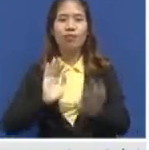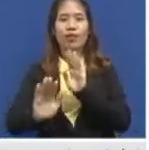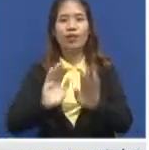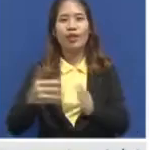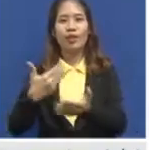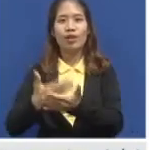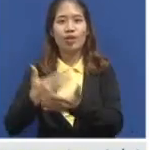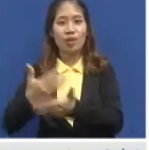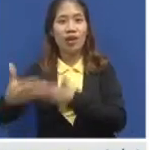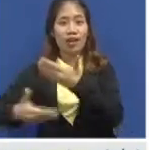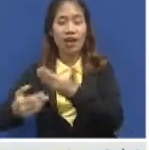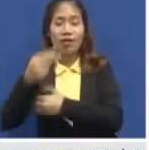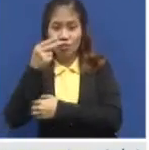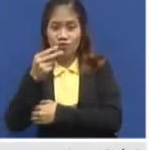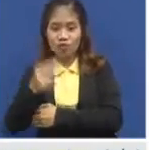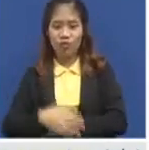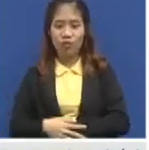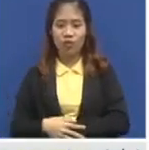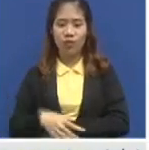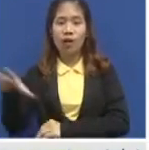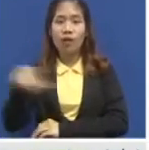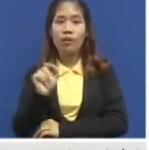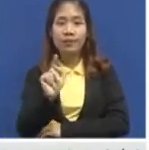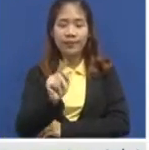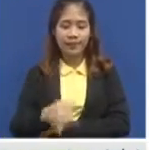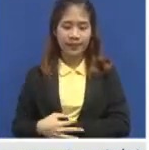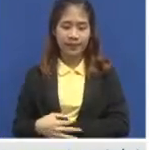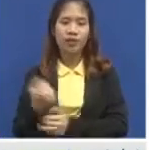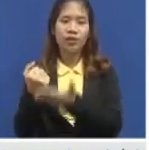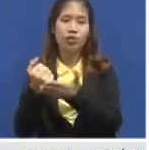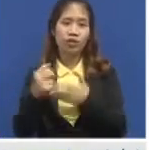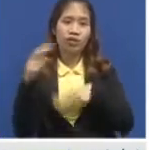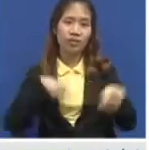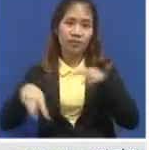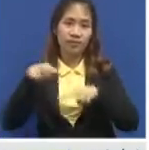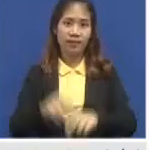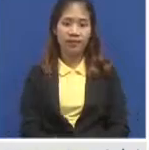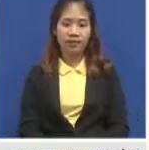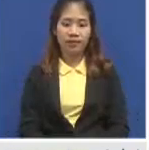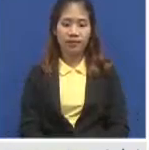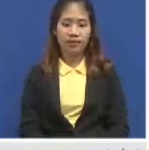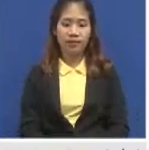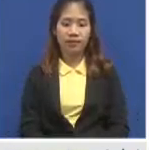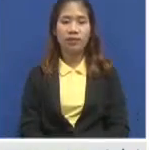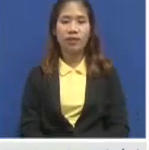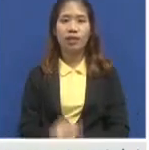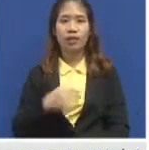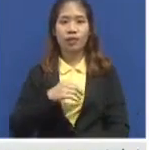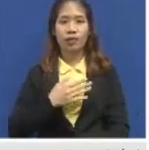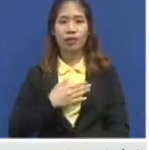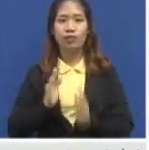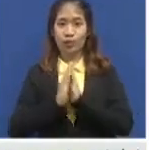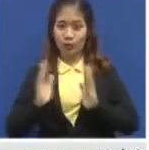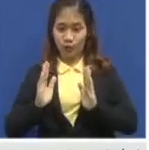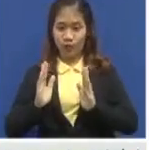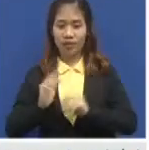ซิว่าของเขาตรงไหมเอามาจากกระทรวงการคลังของเราหรือเปล่านะครับช่วยกันตรวจสอบด้วยแล้วกันเอาละผมขอบคุณท่านนายกรัฐมนตรีมากเล